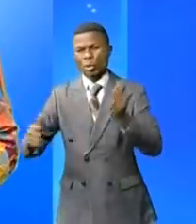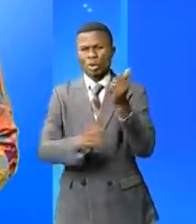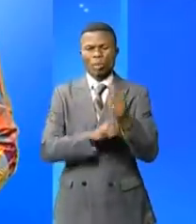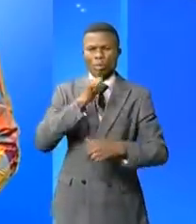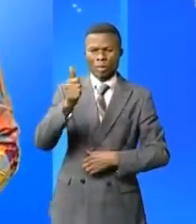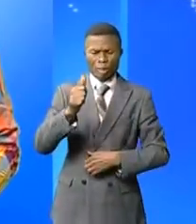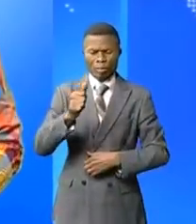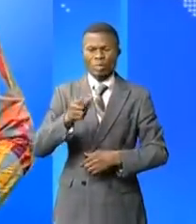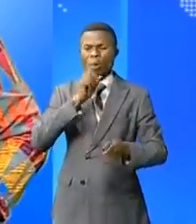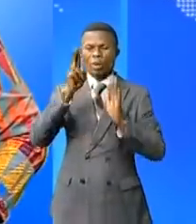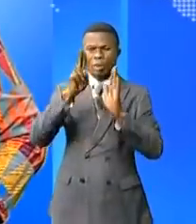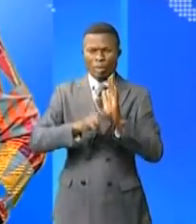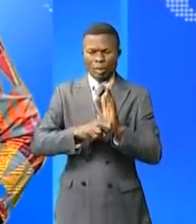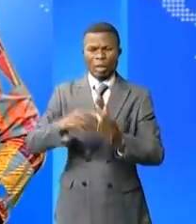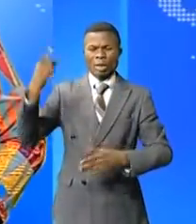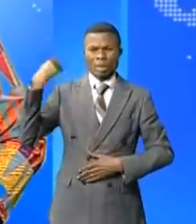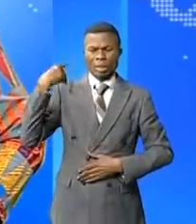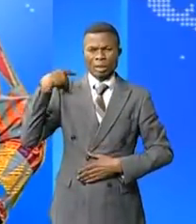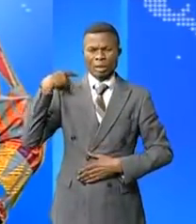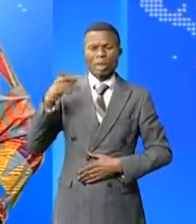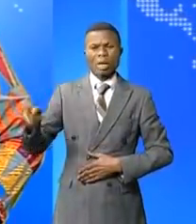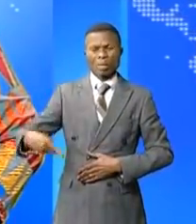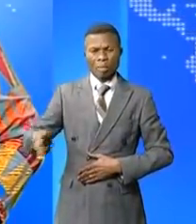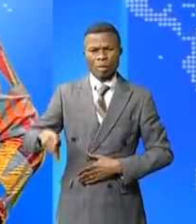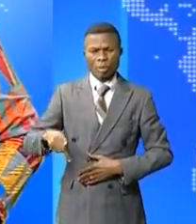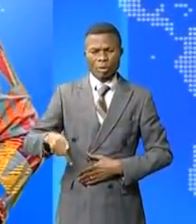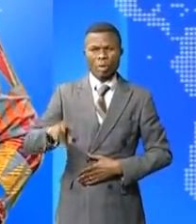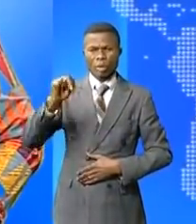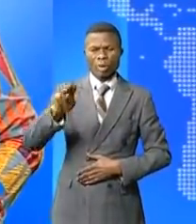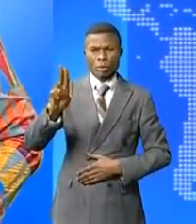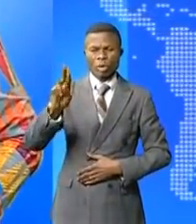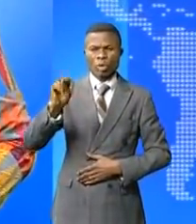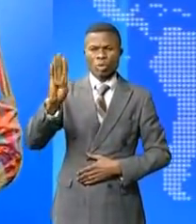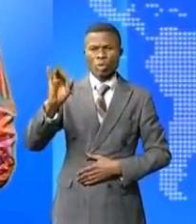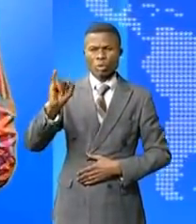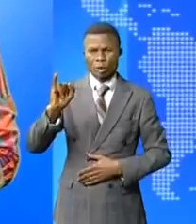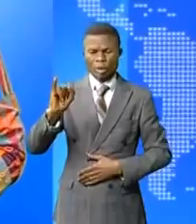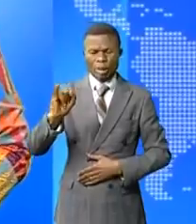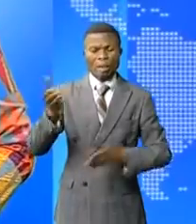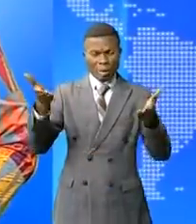vacances parlementaires, l'honorable député provincial Noumbi Noumbi était